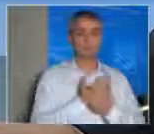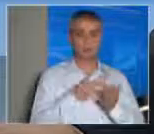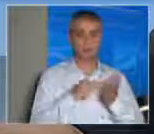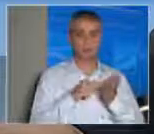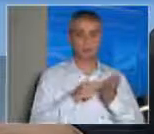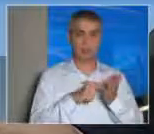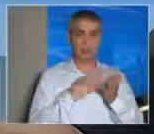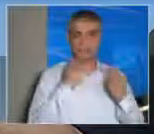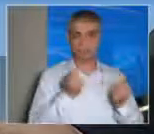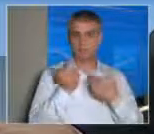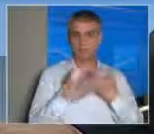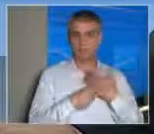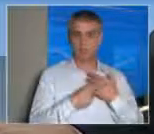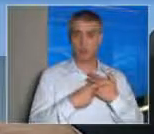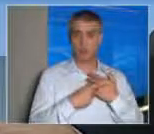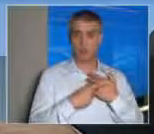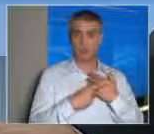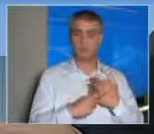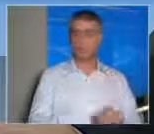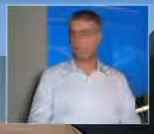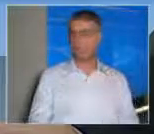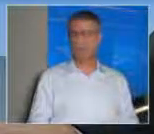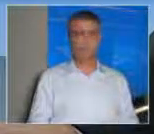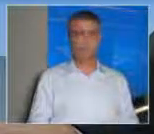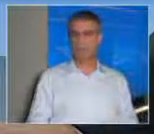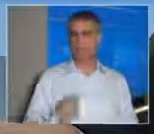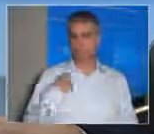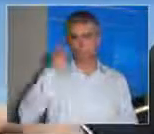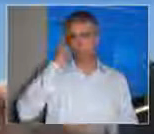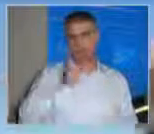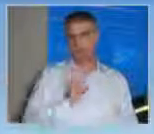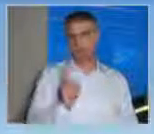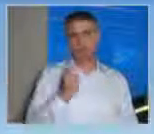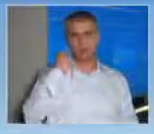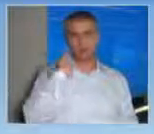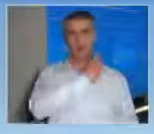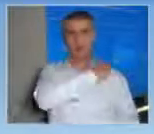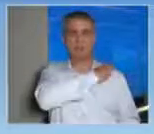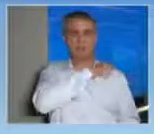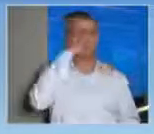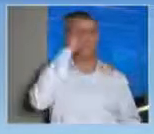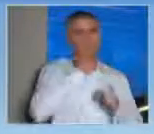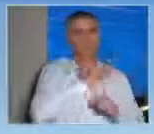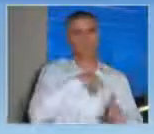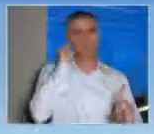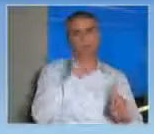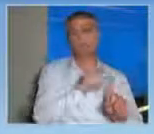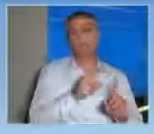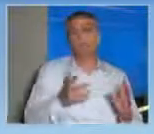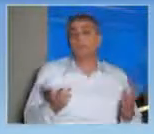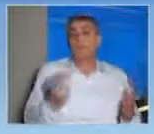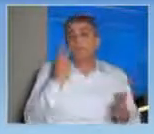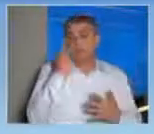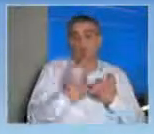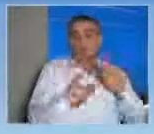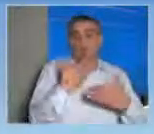בעקבות הפרסומים האחרונים? אני לא בטוחה. אני חושבת שהרמטכ"ל נחוש בדעתו, אבל אי אפשר לדעת לאן זה